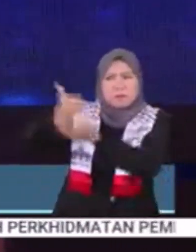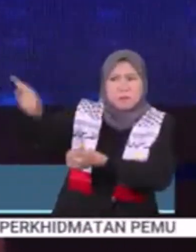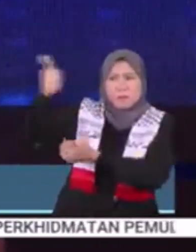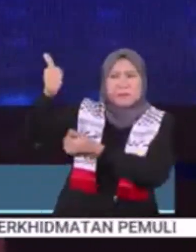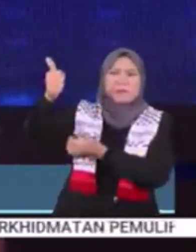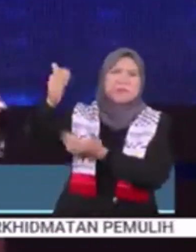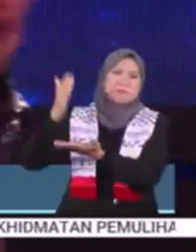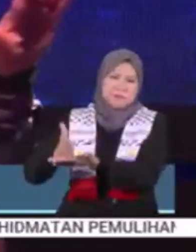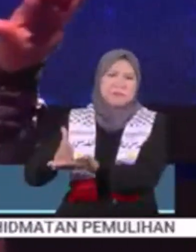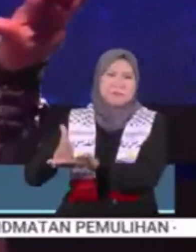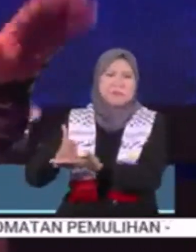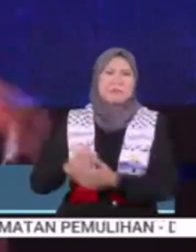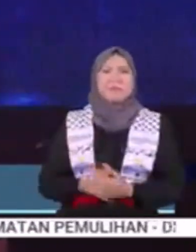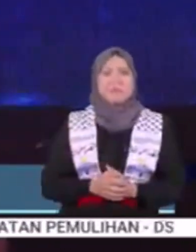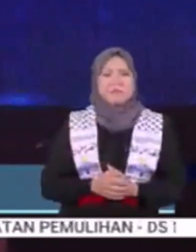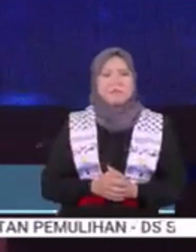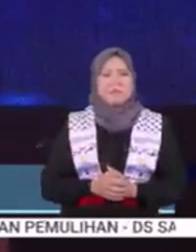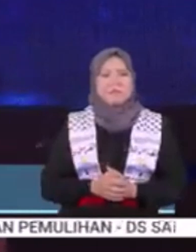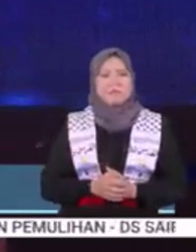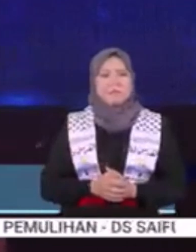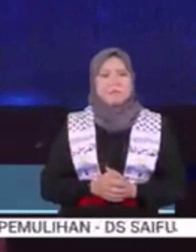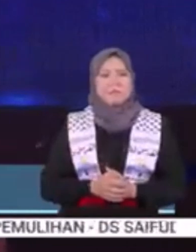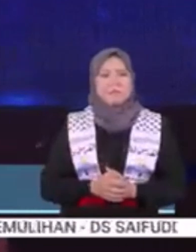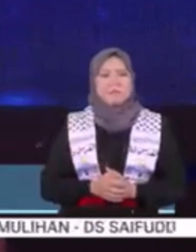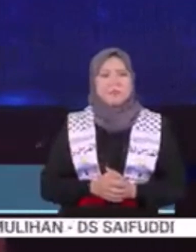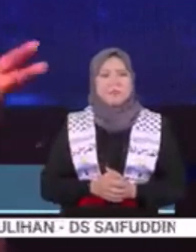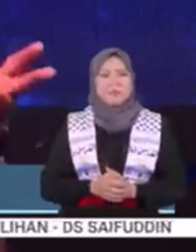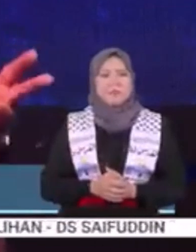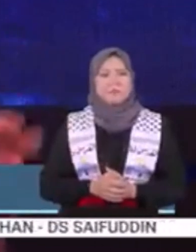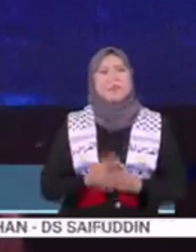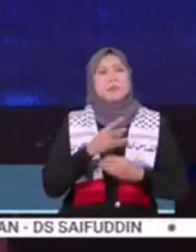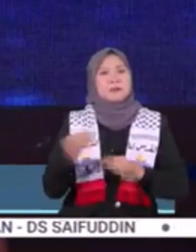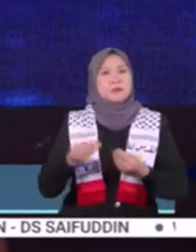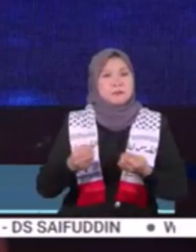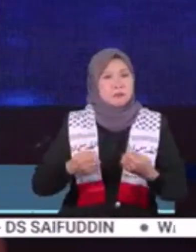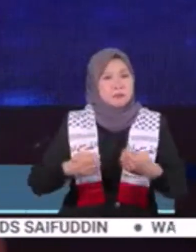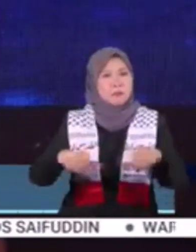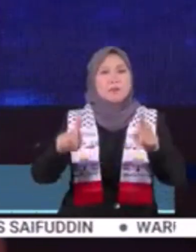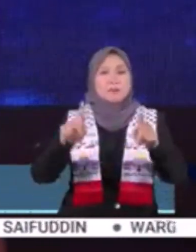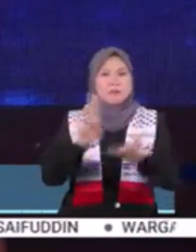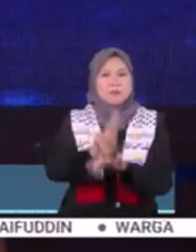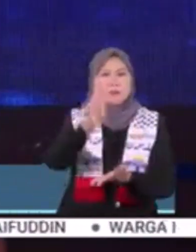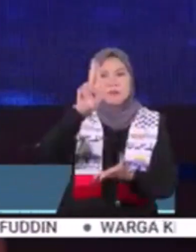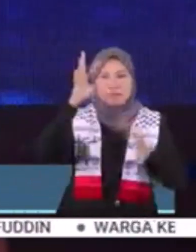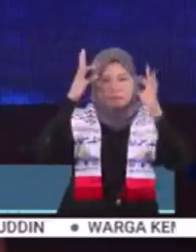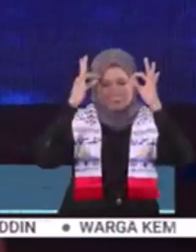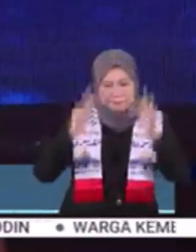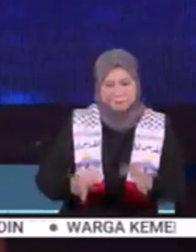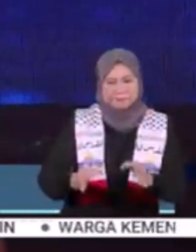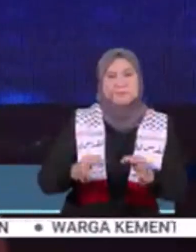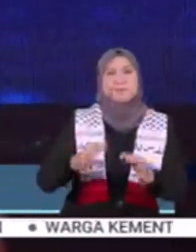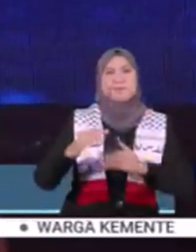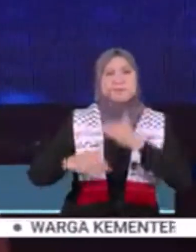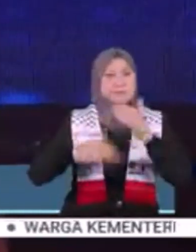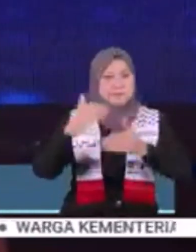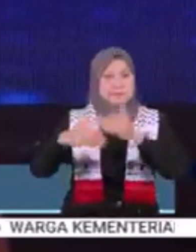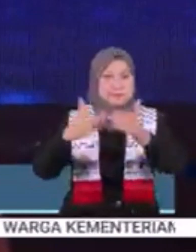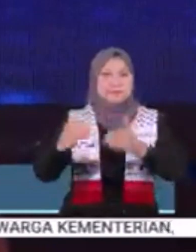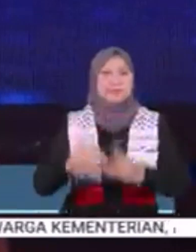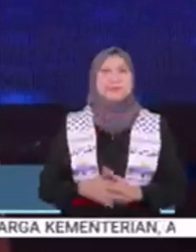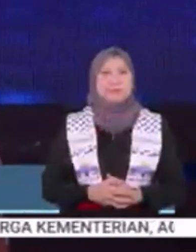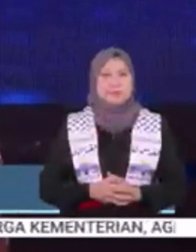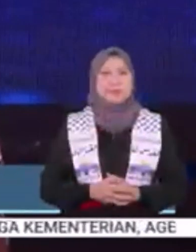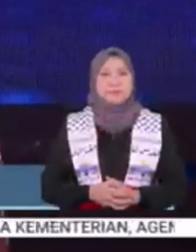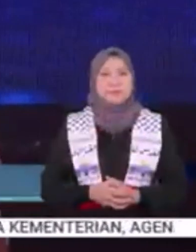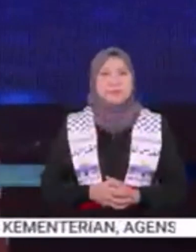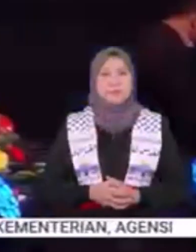And all form of bureaucracy for the ministry to decide on behalf of the universities must end.